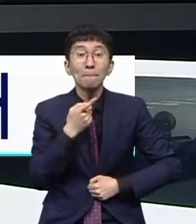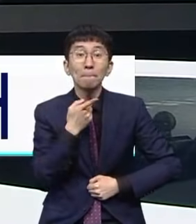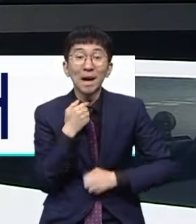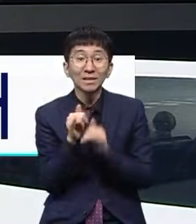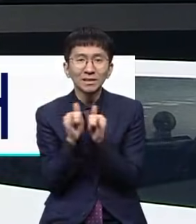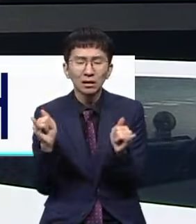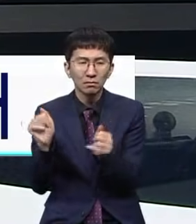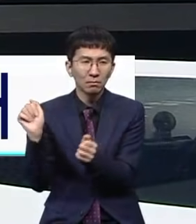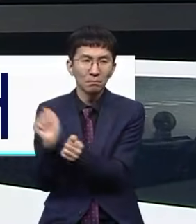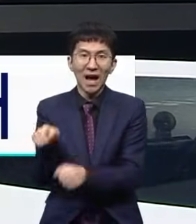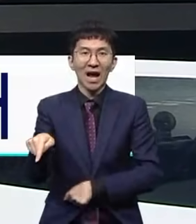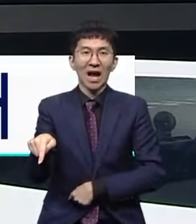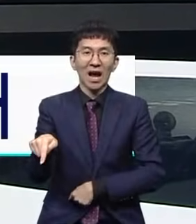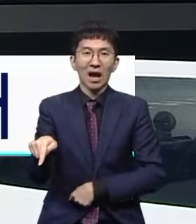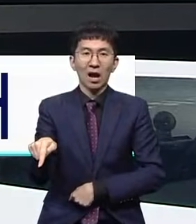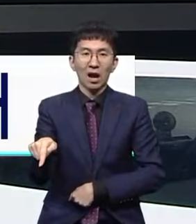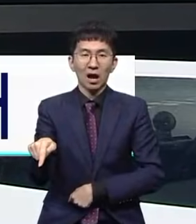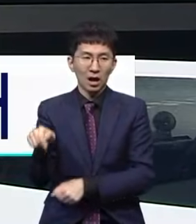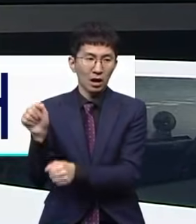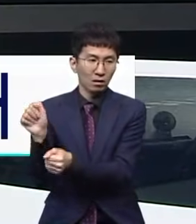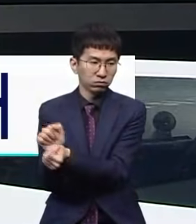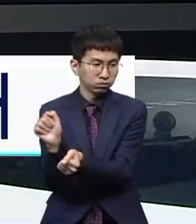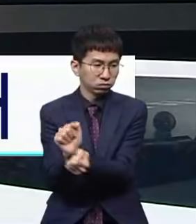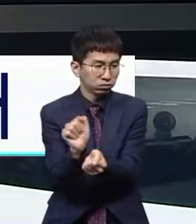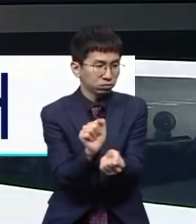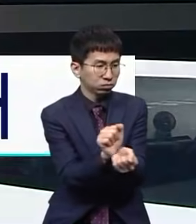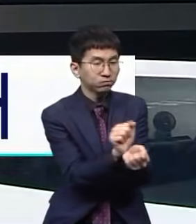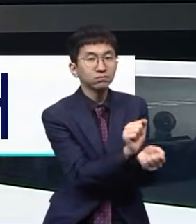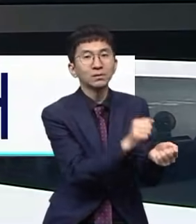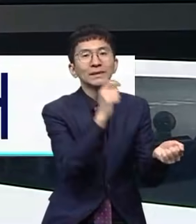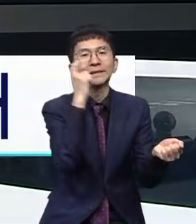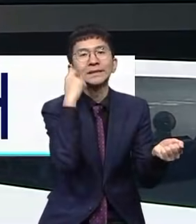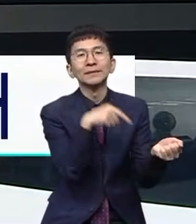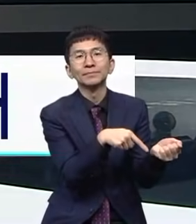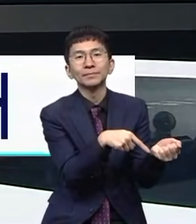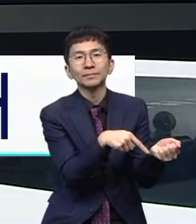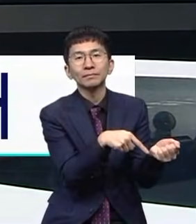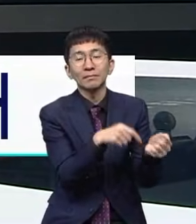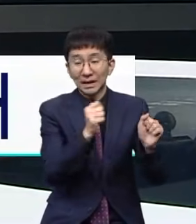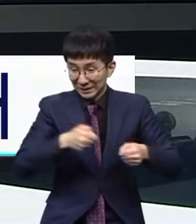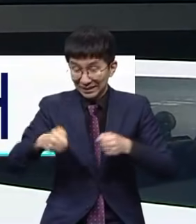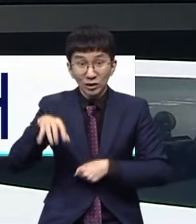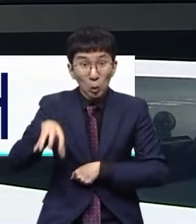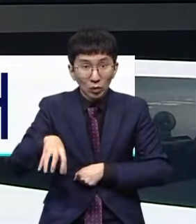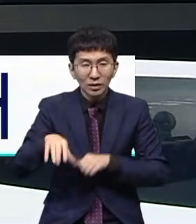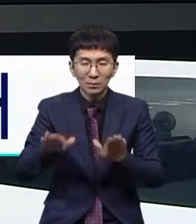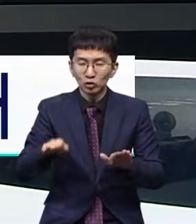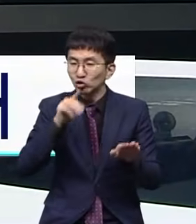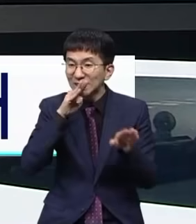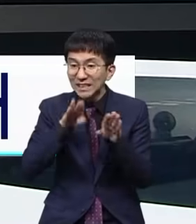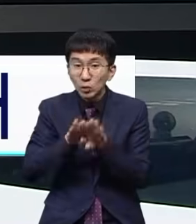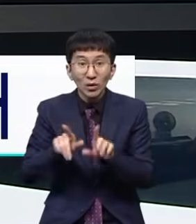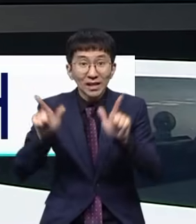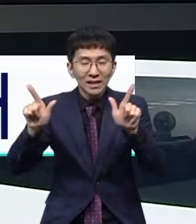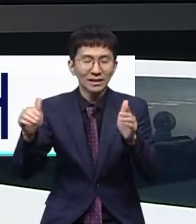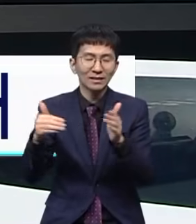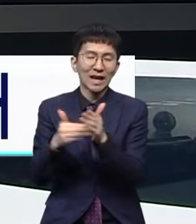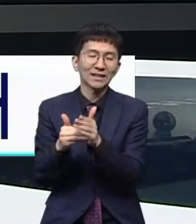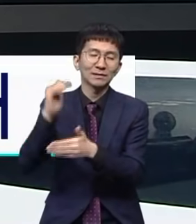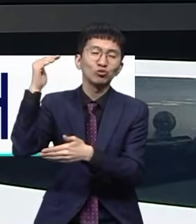하던 사람들이 확진된 이후 주변으로 계속 퍼지고 있는 겁니다. 해당 스키장은 이번 주 일요일까지 문을 닫기로